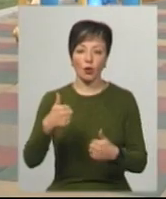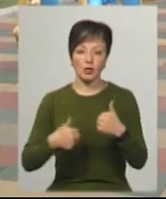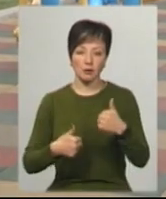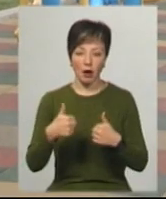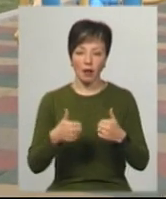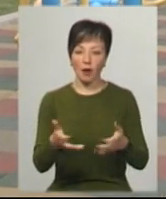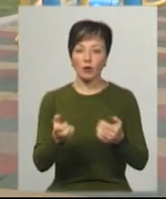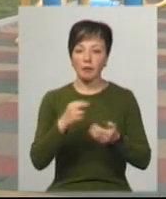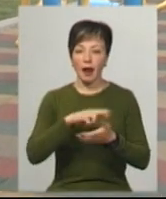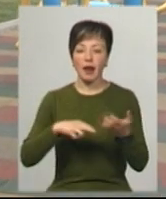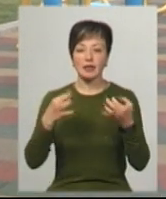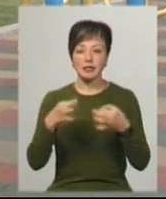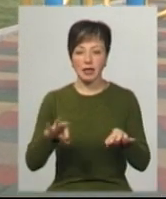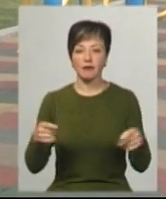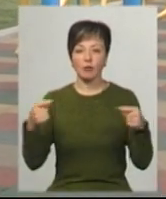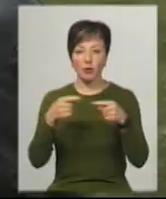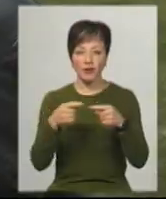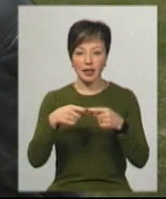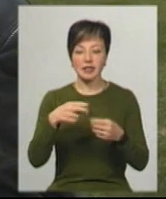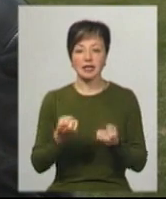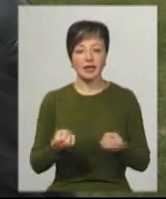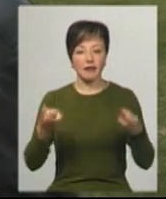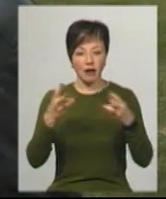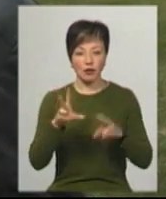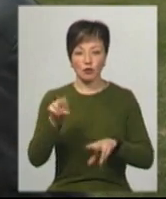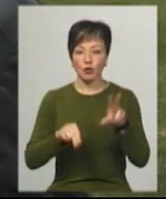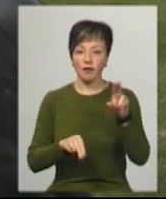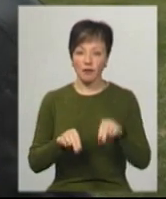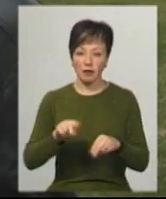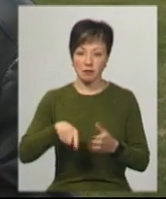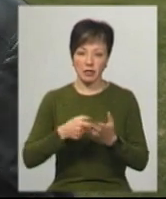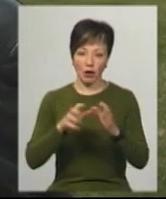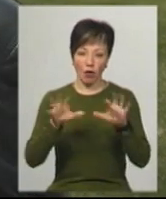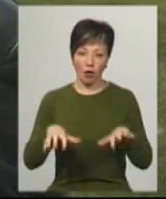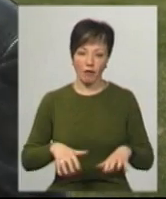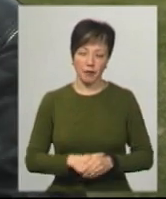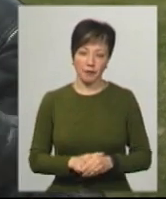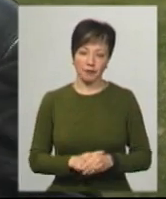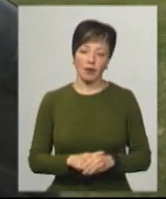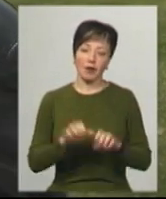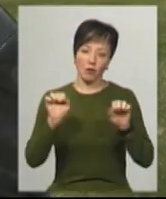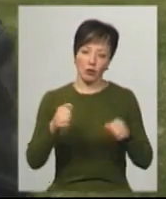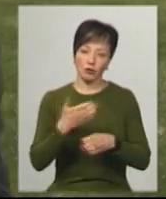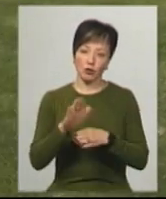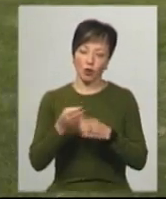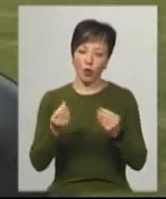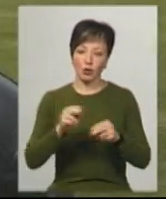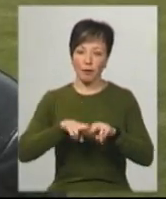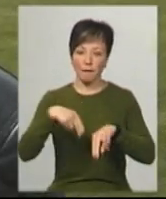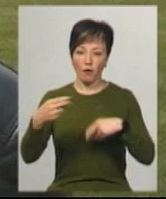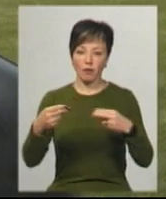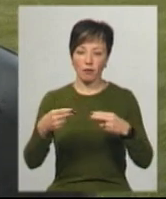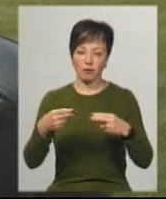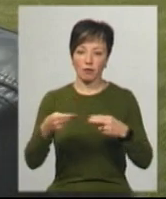На отримання ліцензії та відповідного сертифікату сподівається Старокостянтинівський міський голова. Тоді ми можемо потрошки кошти повертати назад.